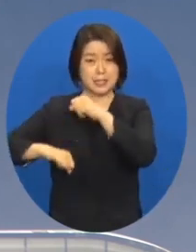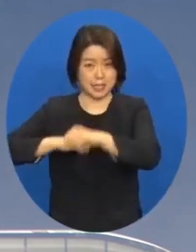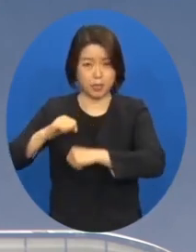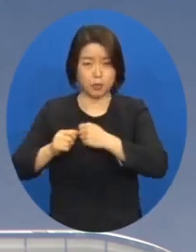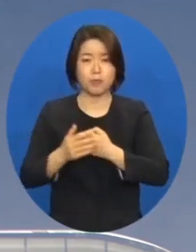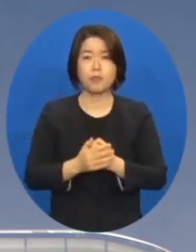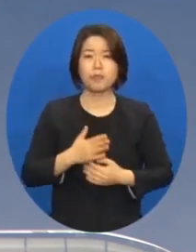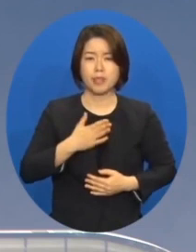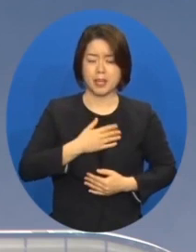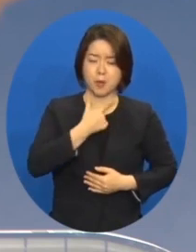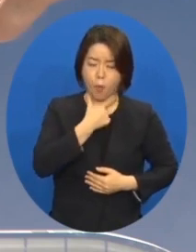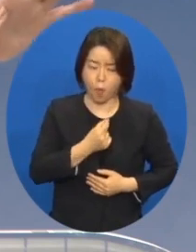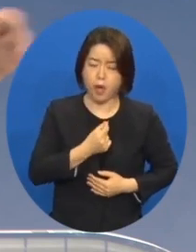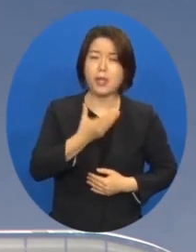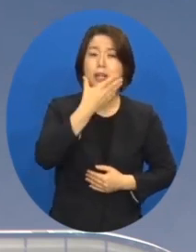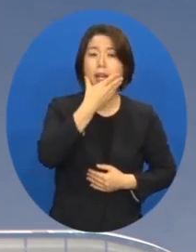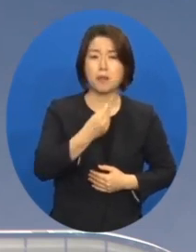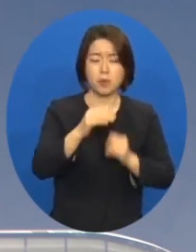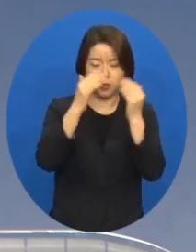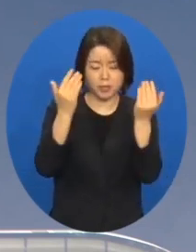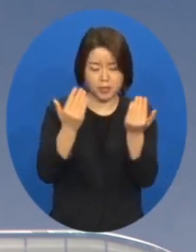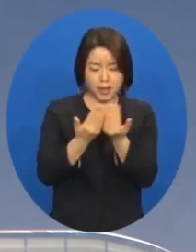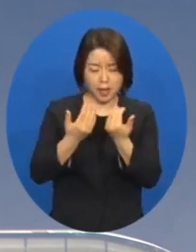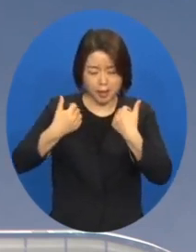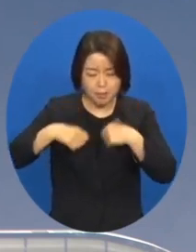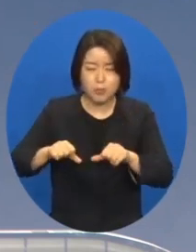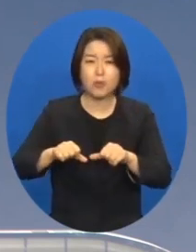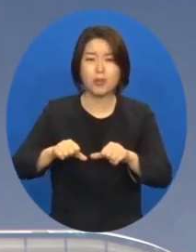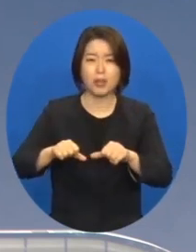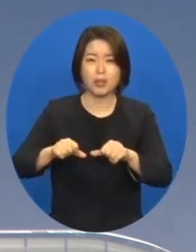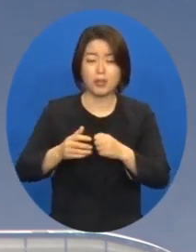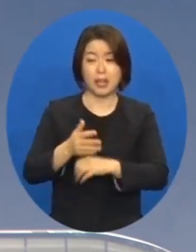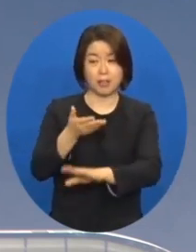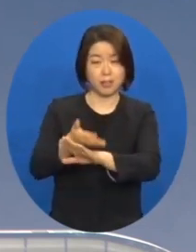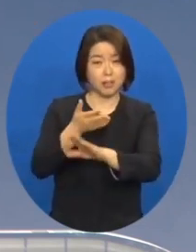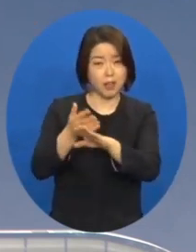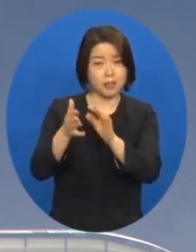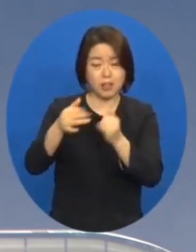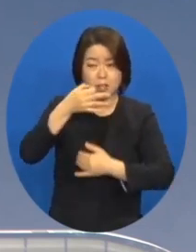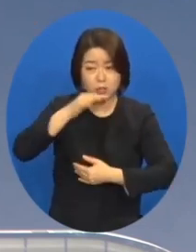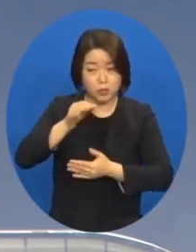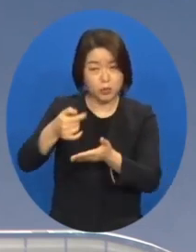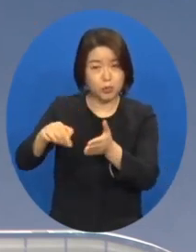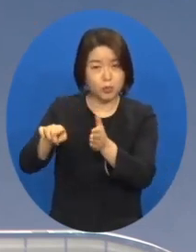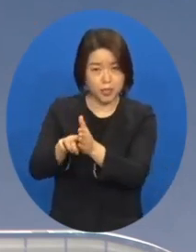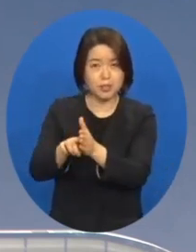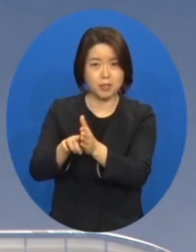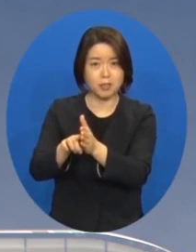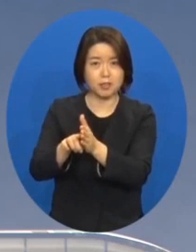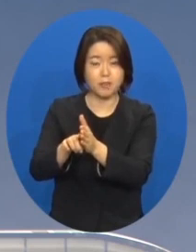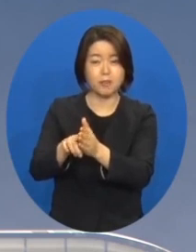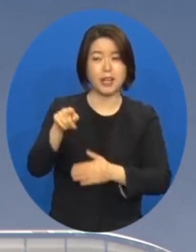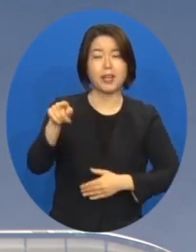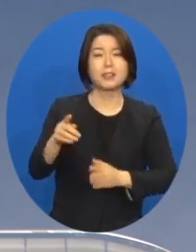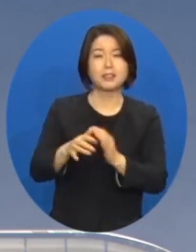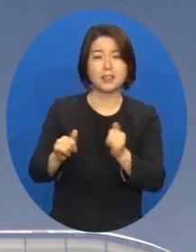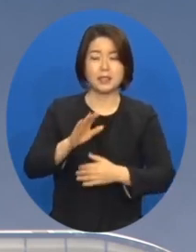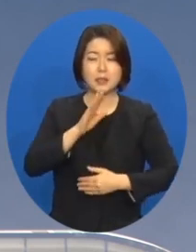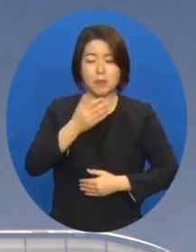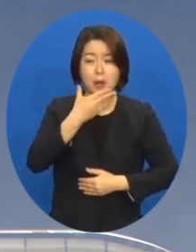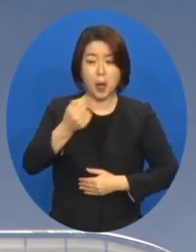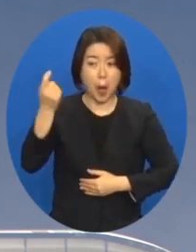내가 추구하는 행복까지 다 포기하고 다른 사람의 유익을 위해서 그 사람이 정말